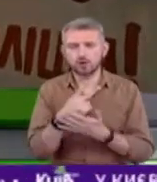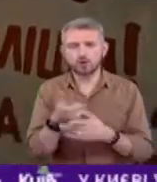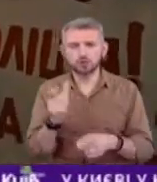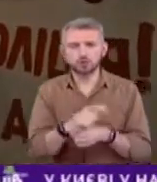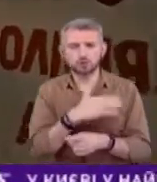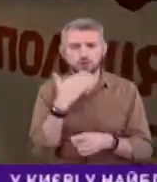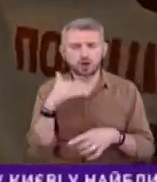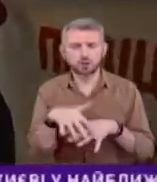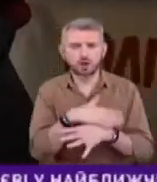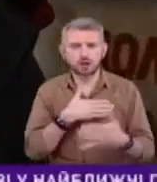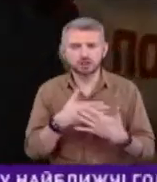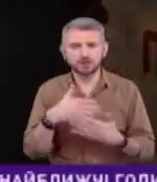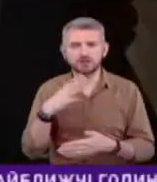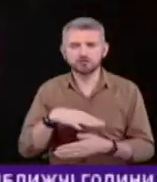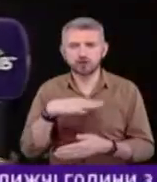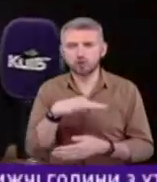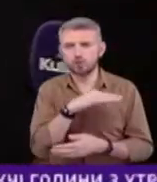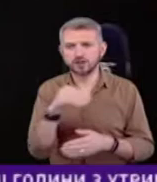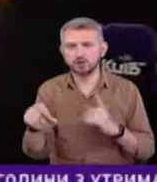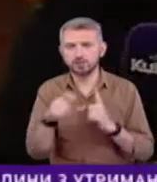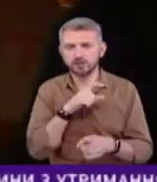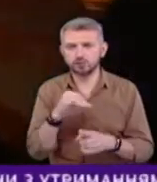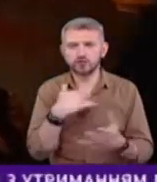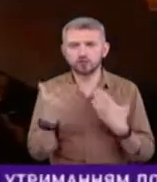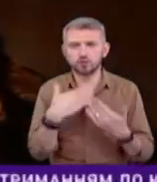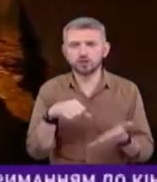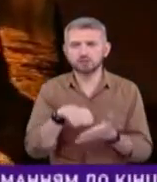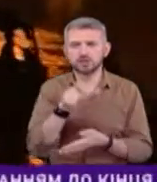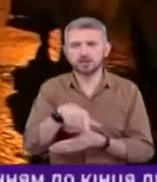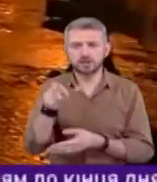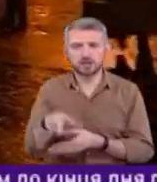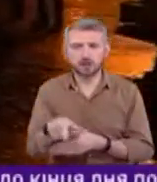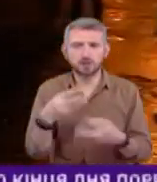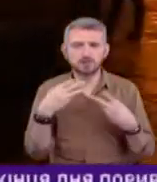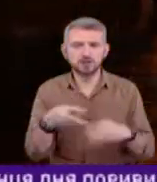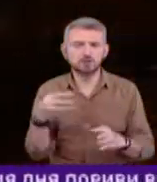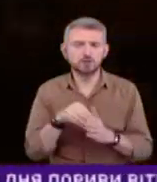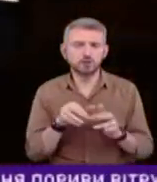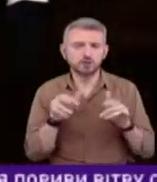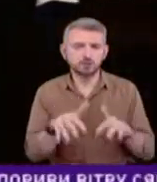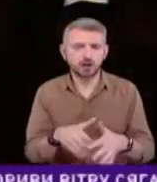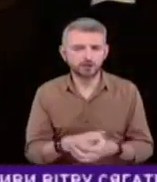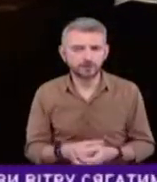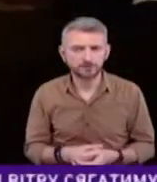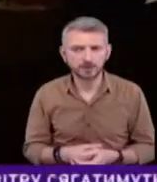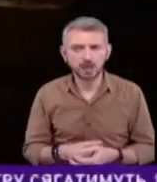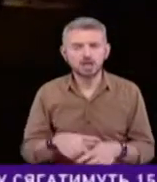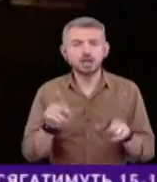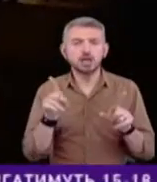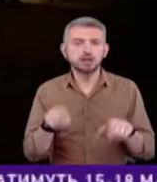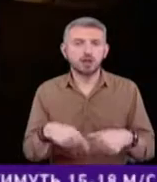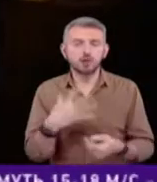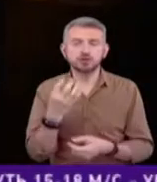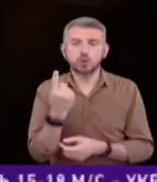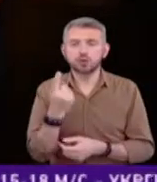багато активістів чекають офіційної відповіді та спілкуються з представниками Міністерства внутрішніх справ. Також